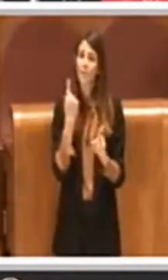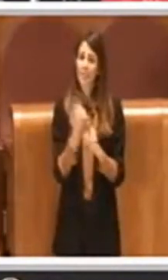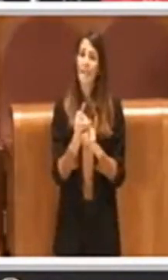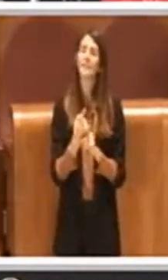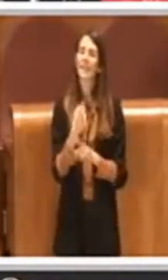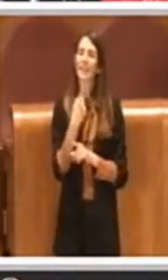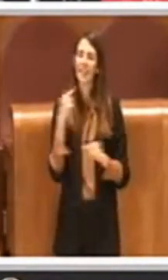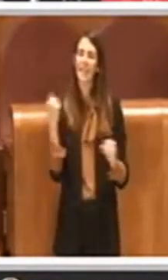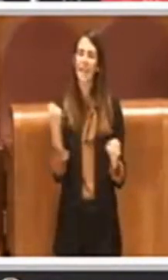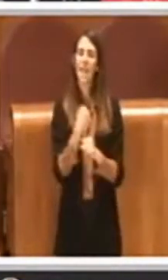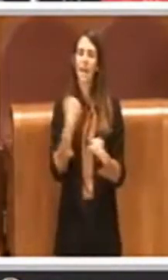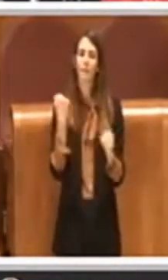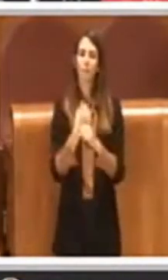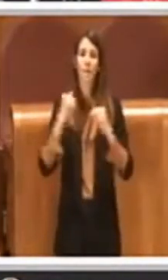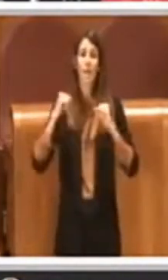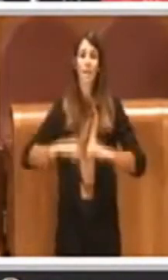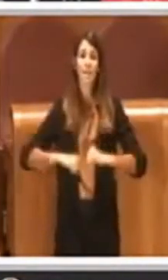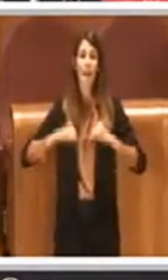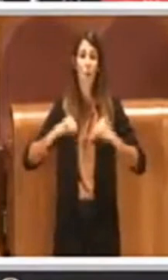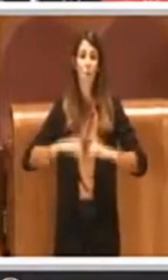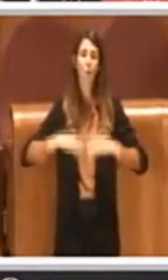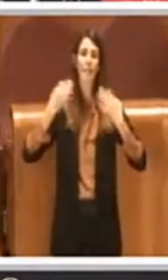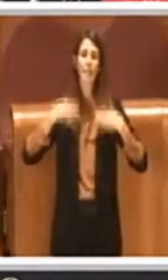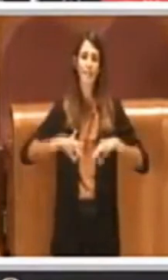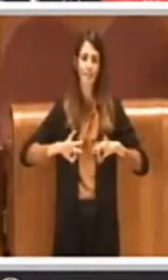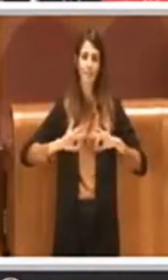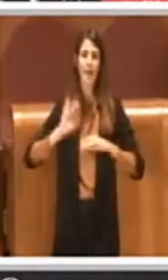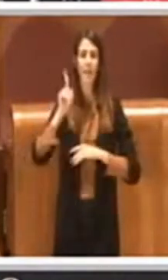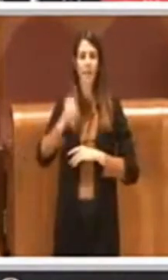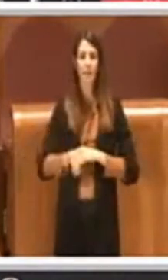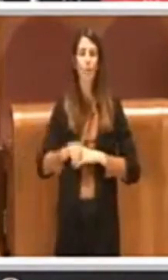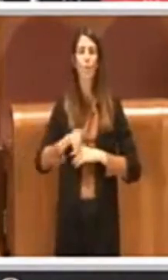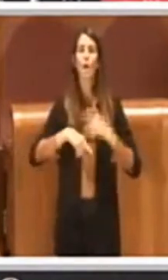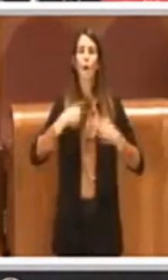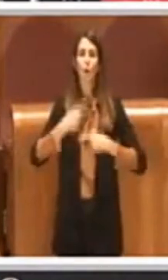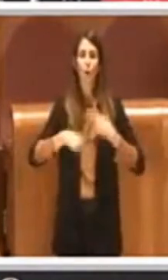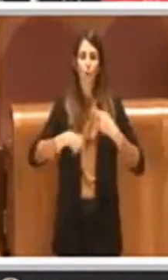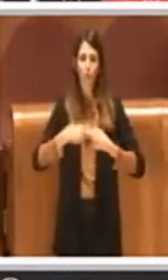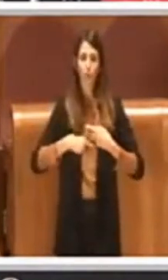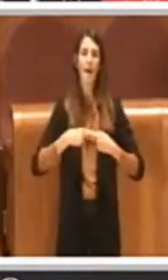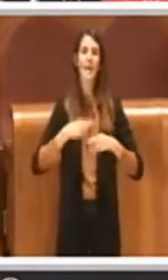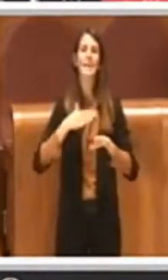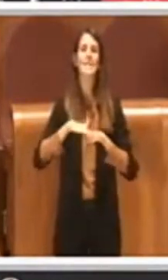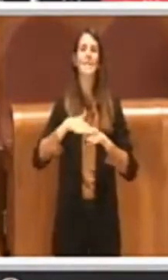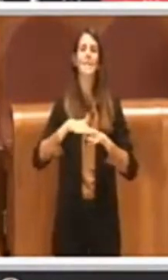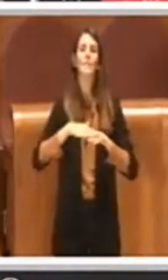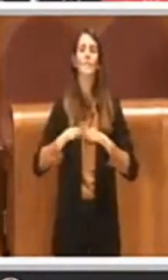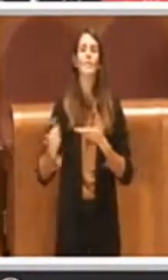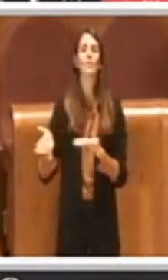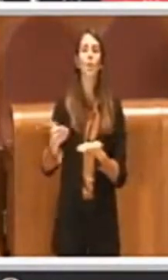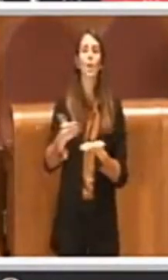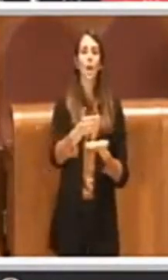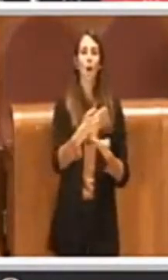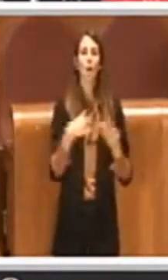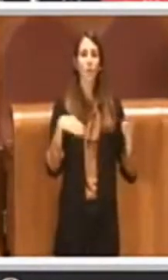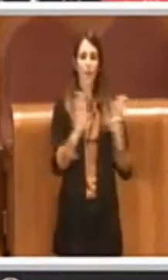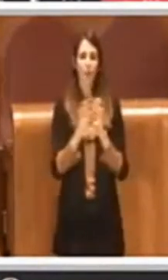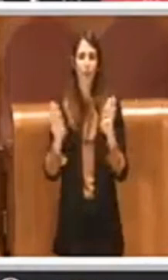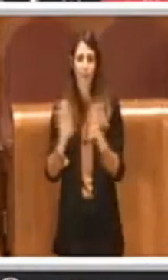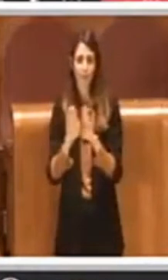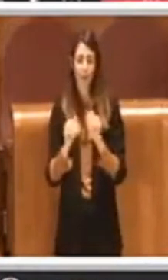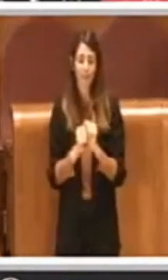dei lavoratori ma al contempo si possa anche continuare con il porta a porta peraltro nell'area degli